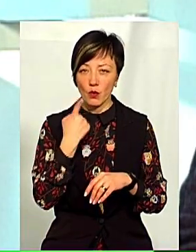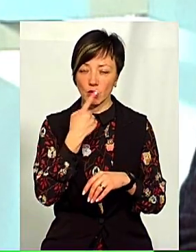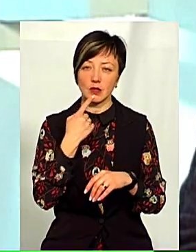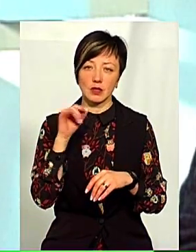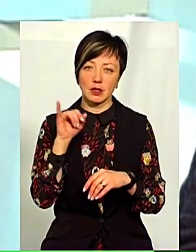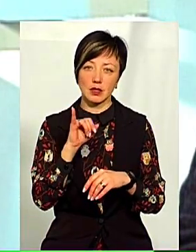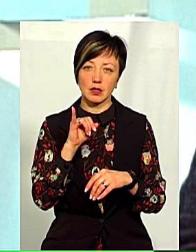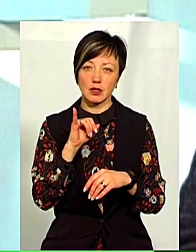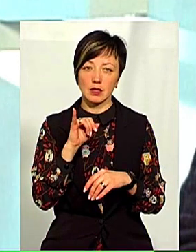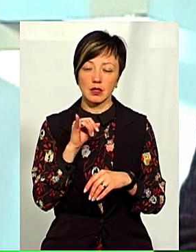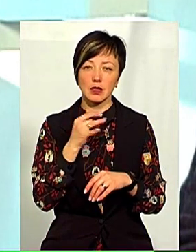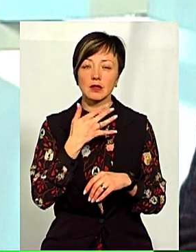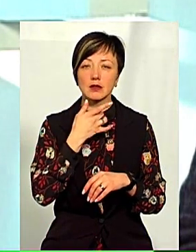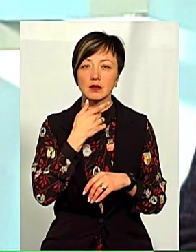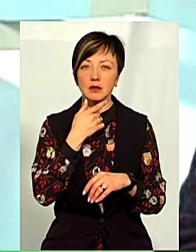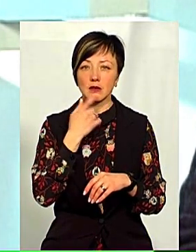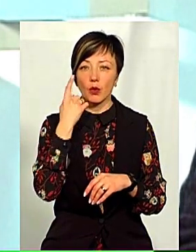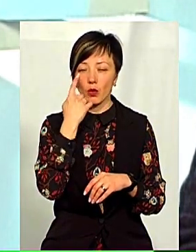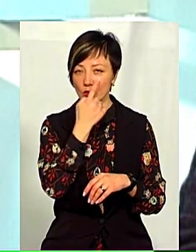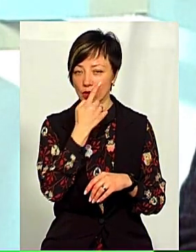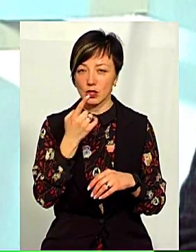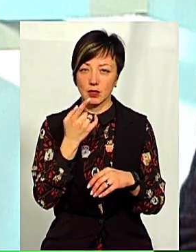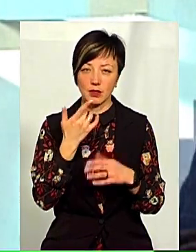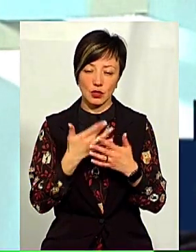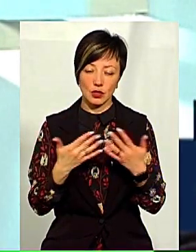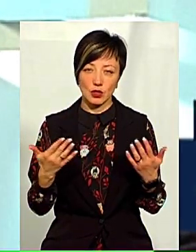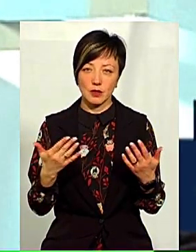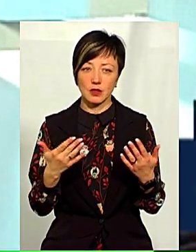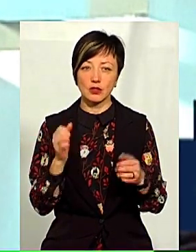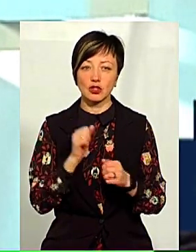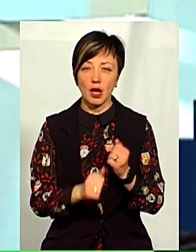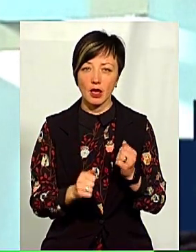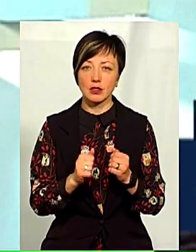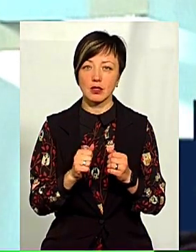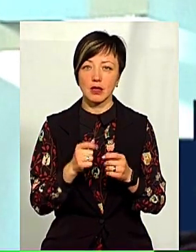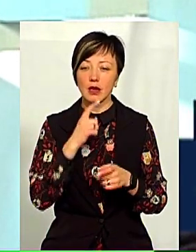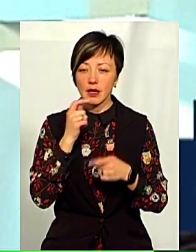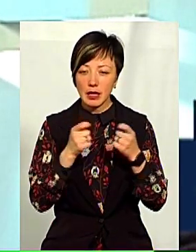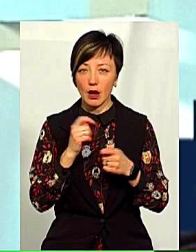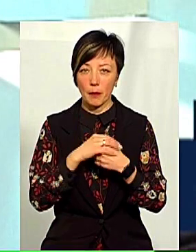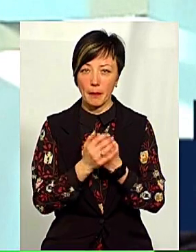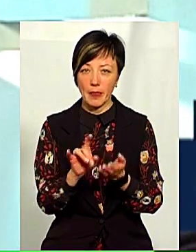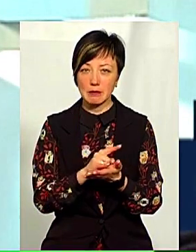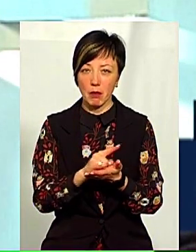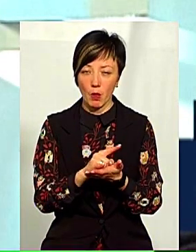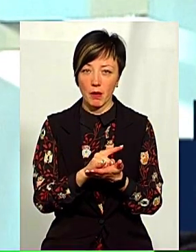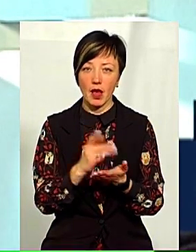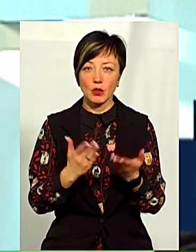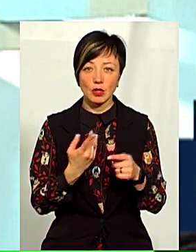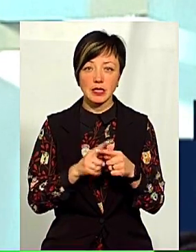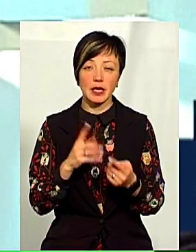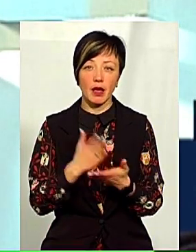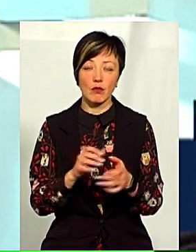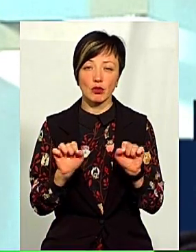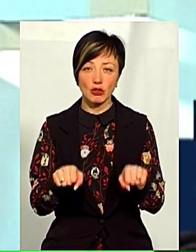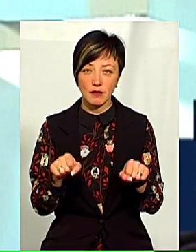і через слизові оболонки, і в очі, і та інші. Часто і ретельно мити руки з милом. Якщо це є